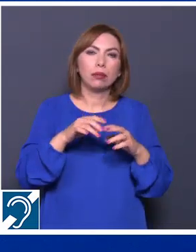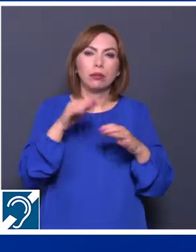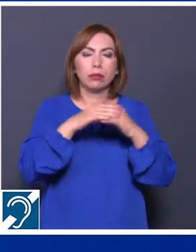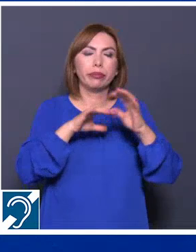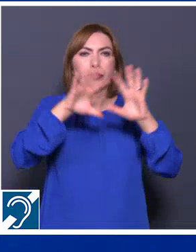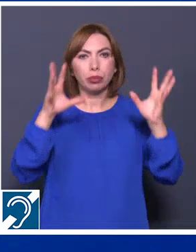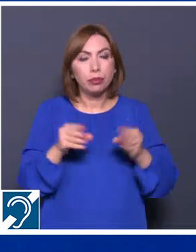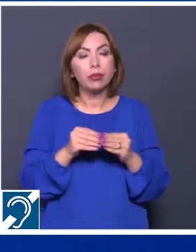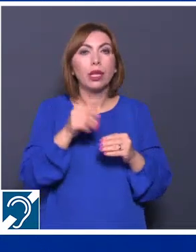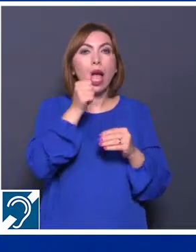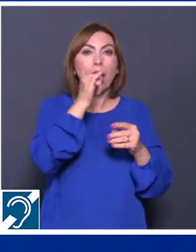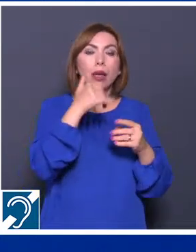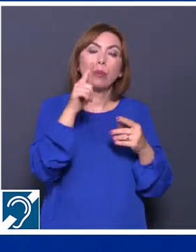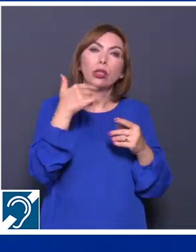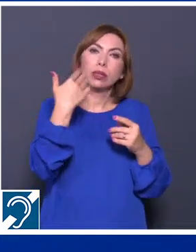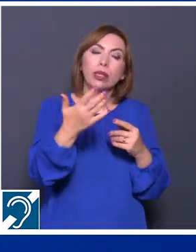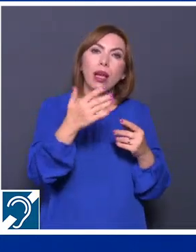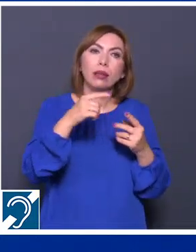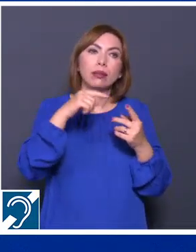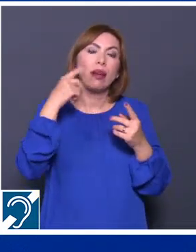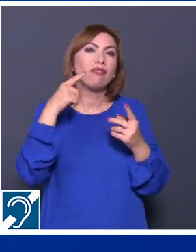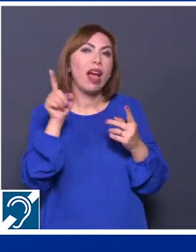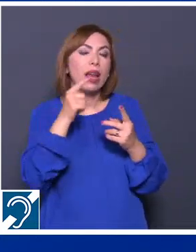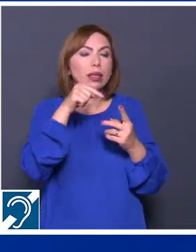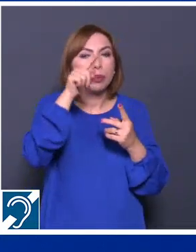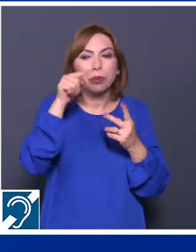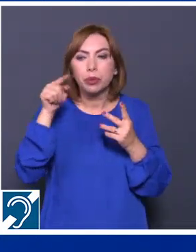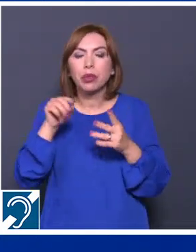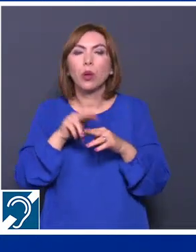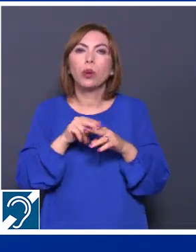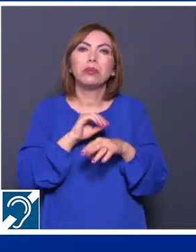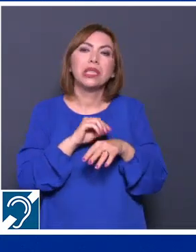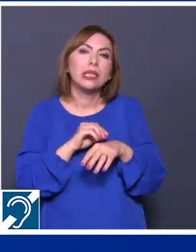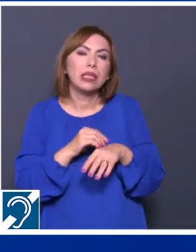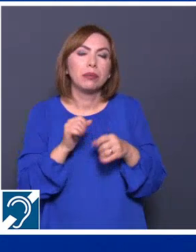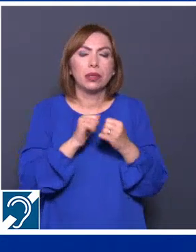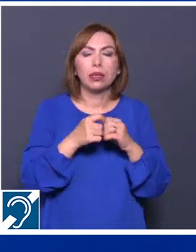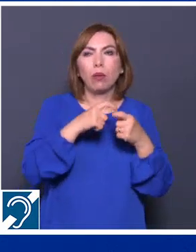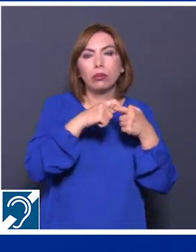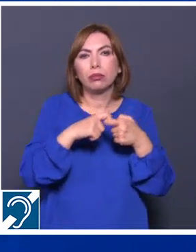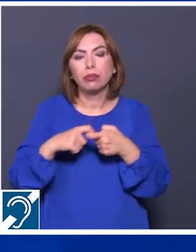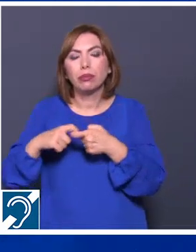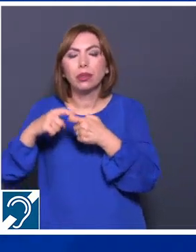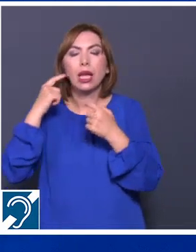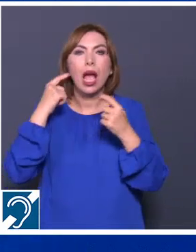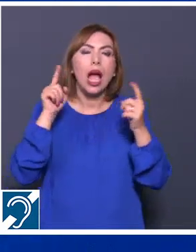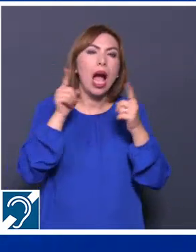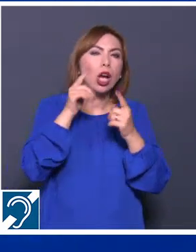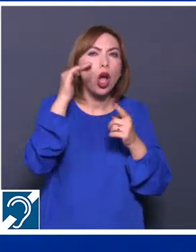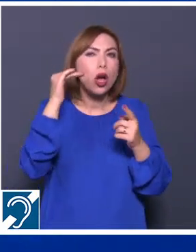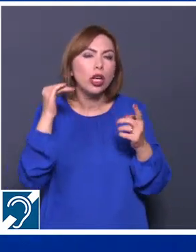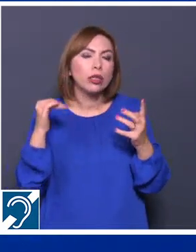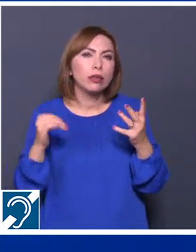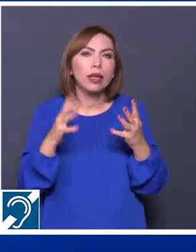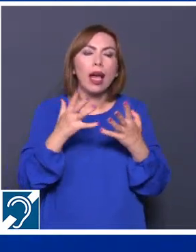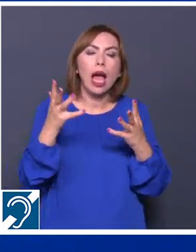să-ți dea variante de acorduri pentru o anumită stare sau, știi, înlănțuiri de acorduri care să-ți